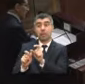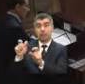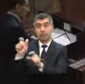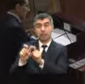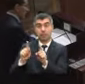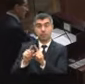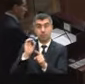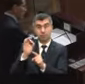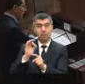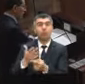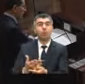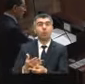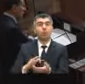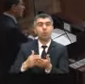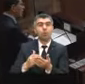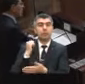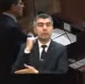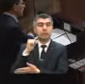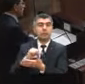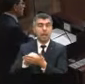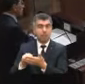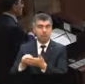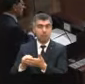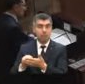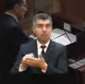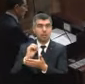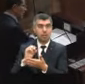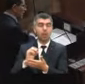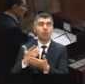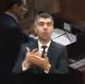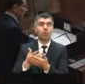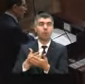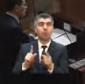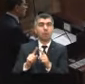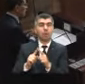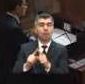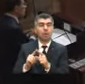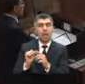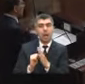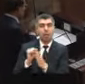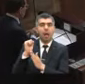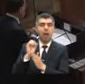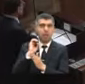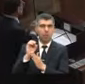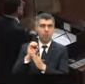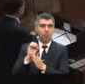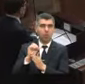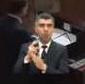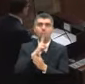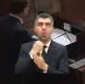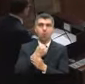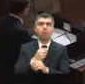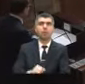الذاتيين الخاضعين للضريبة على الدخل تابعا لنظام الربح الجزافي، وأيضا